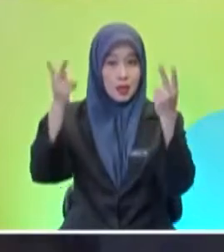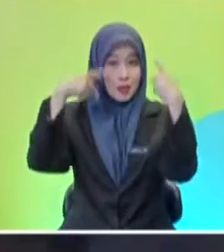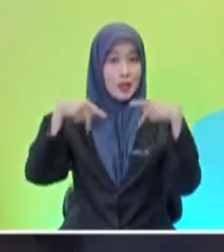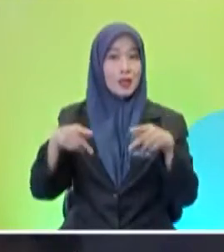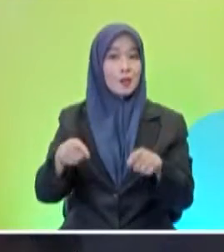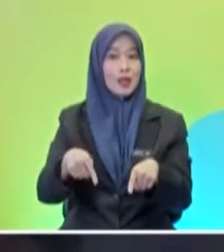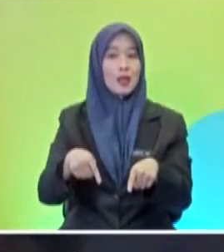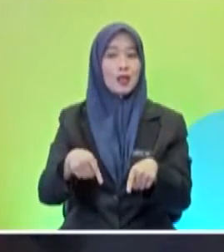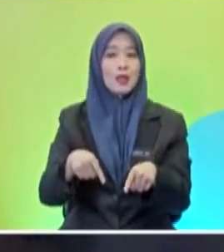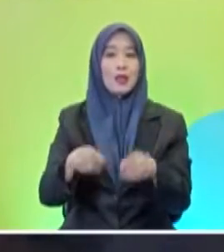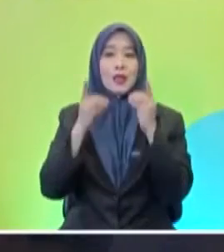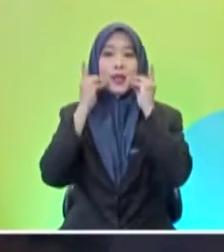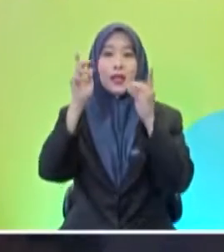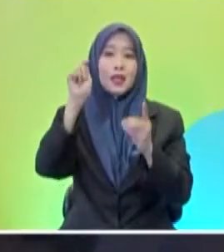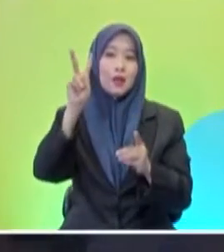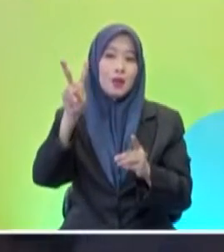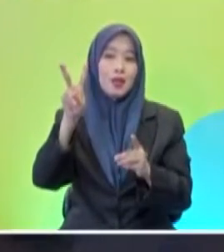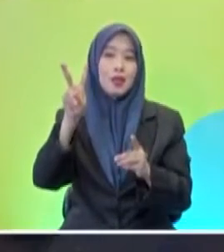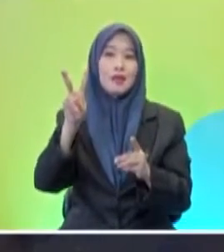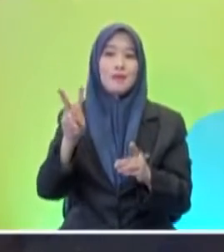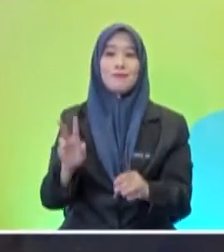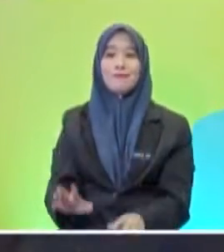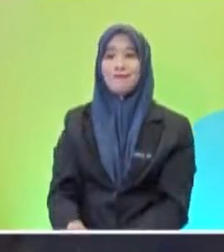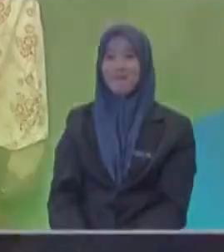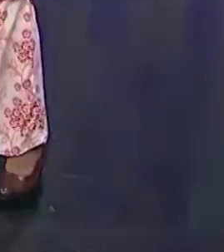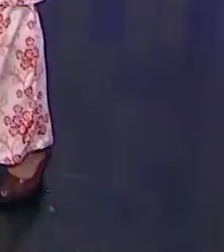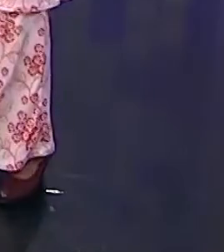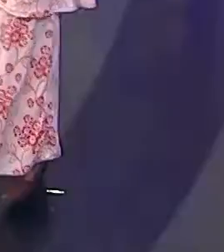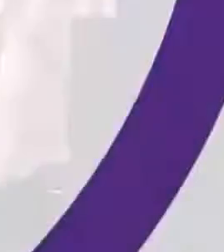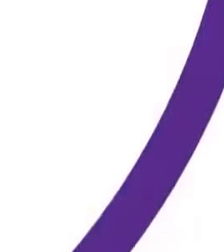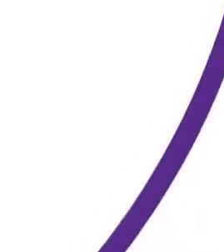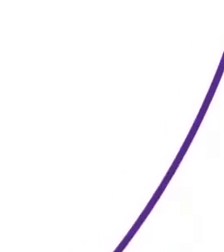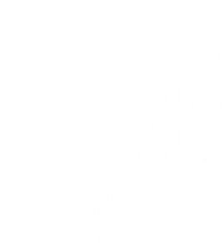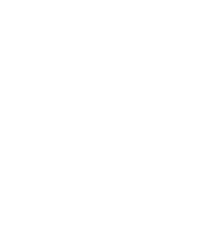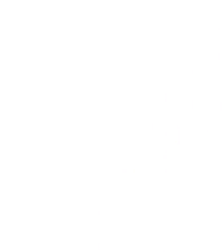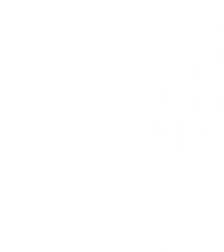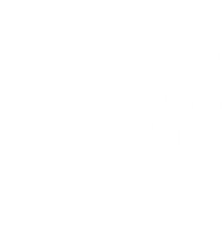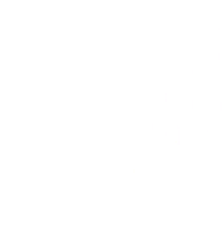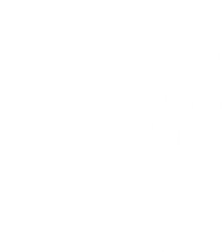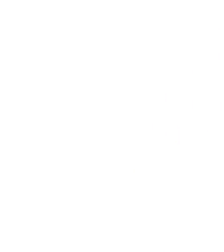selepas ini Didik TV KPM. Thank you.